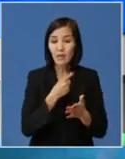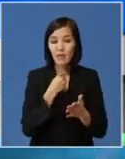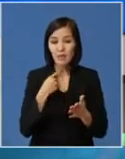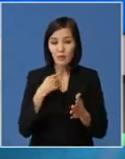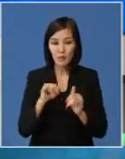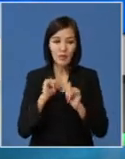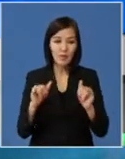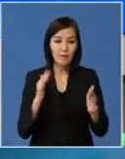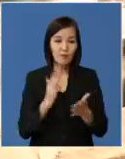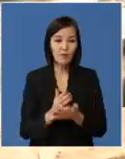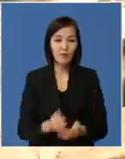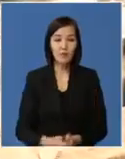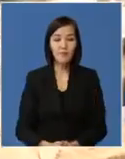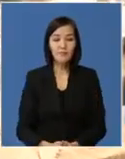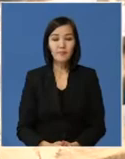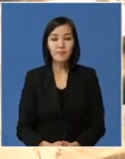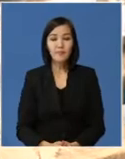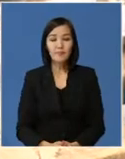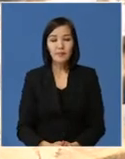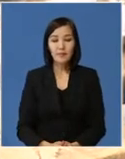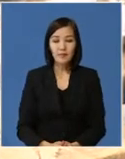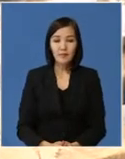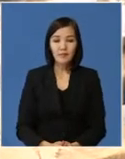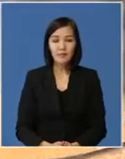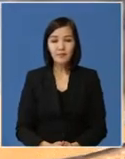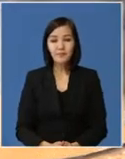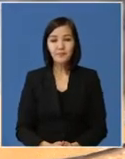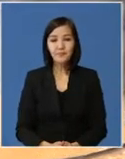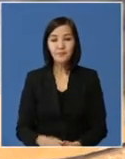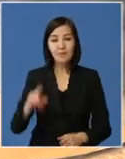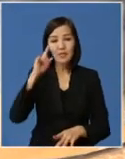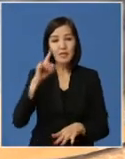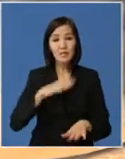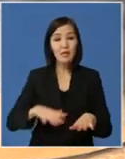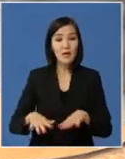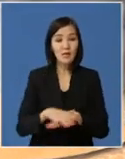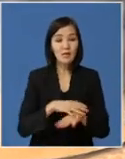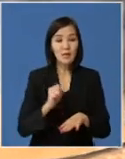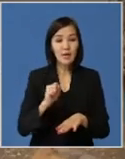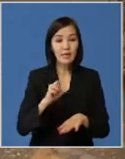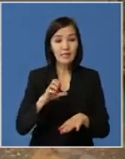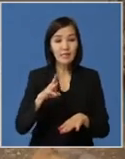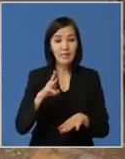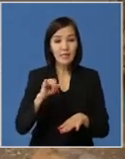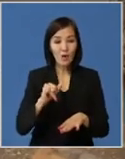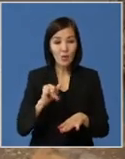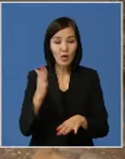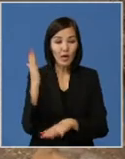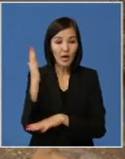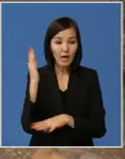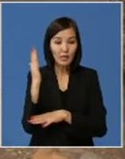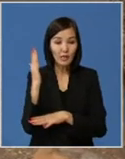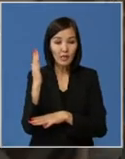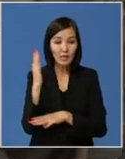отыр. Төрінен қонағы дастарханнан асы кетпеген халқымыз астауды аса қатыр тұтады. Себебі ол ұлттық асымыз ет